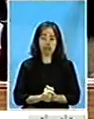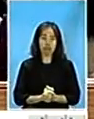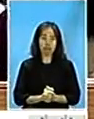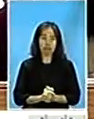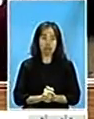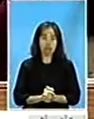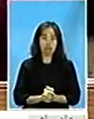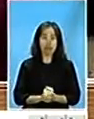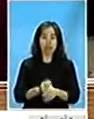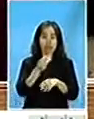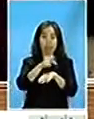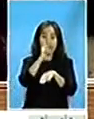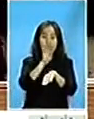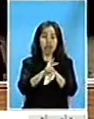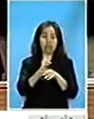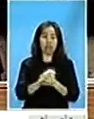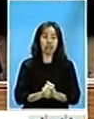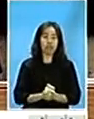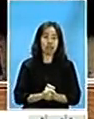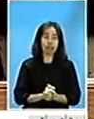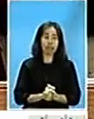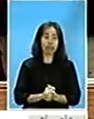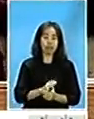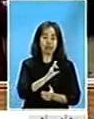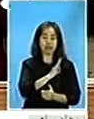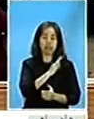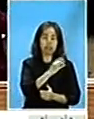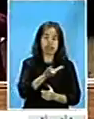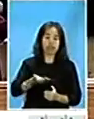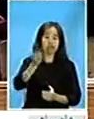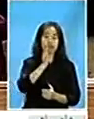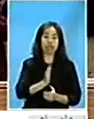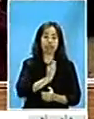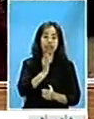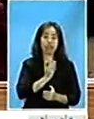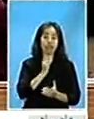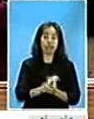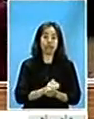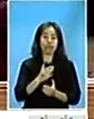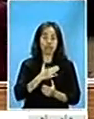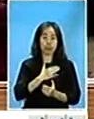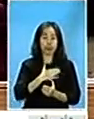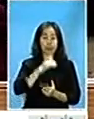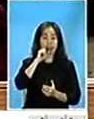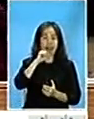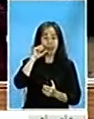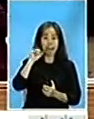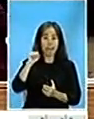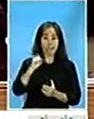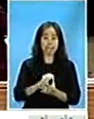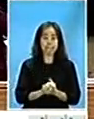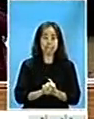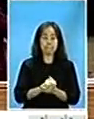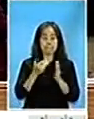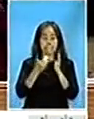์กราบเรียนท่านประธานที่เคารพเพื่อนสมาชิกผู้ทรงเกียรติกับผมพิษณุหัตถสงเคราะห์สมาชิกสภาผู้แทนราษฎรจังหวัดหน